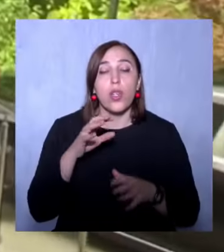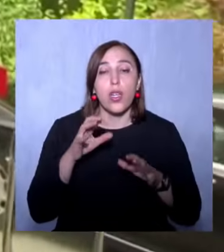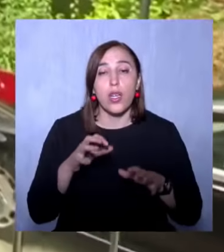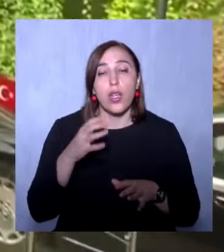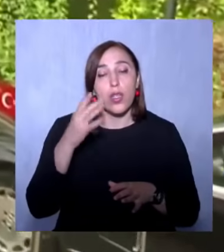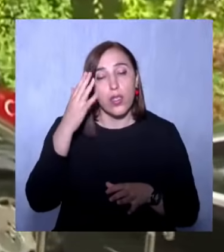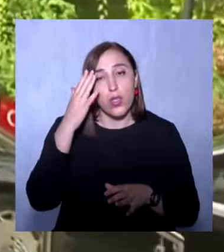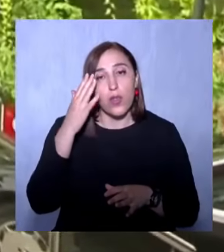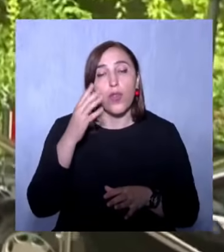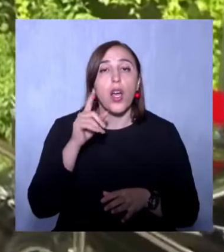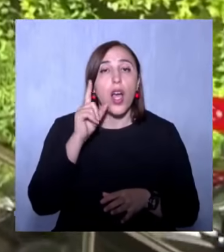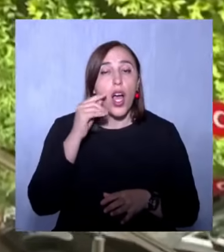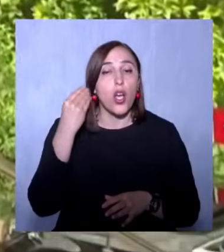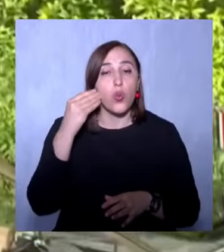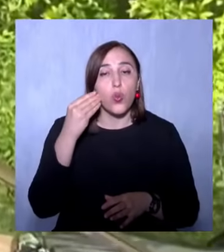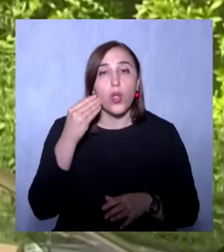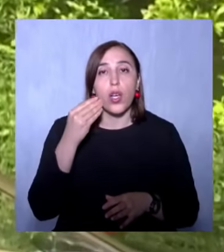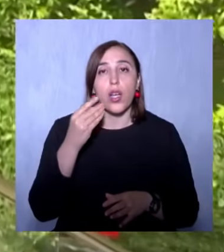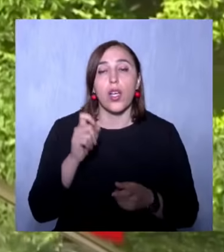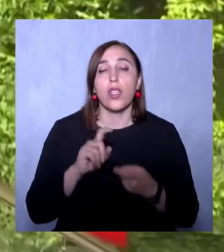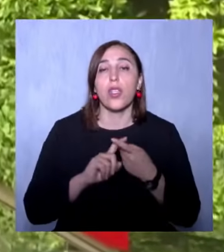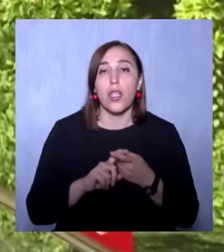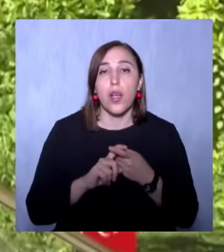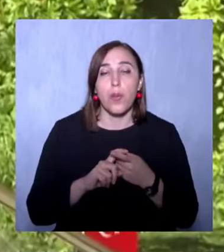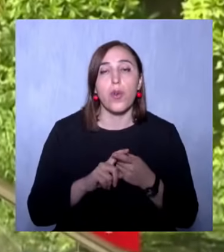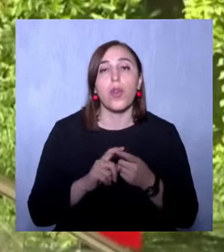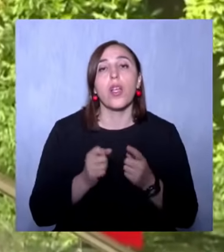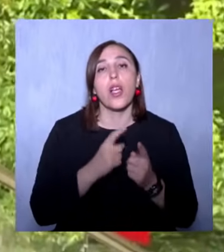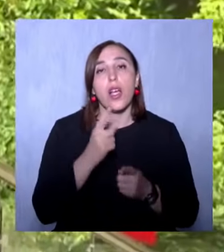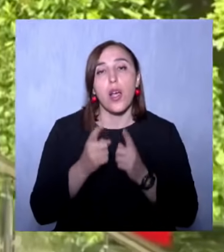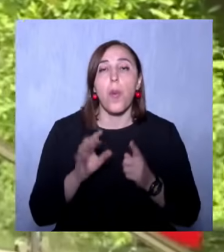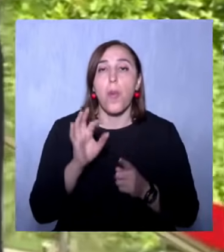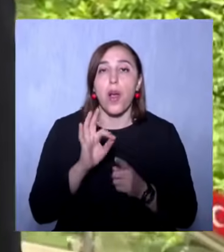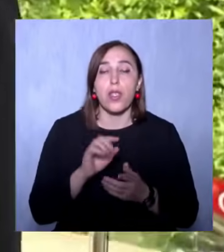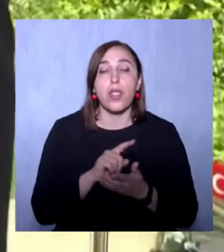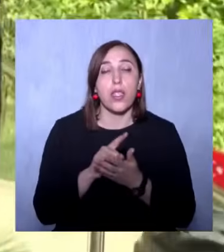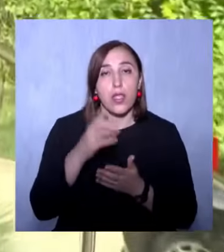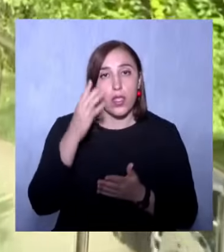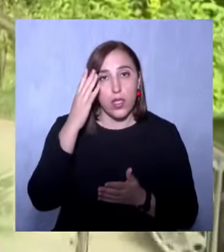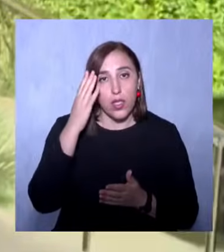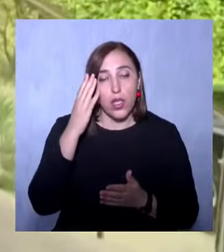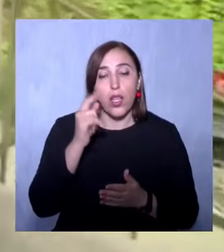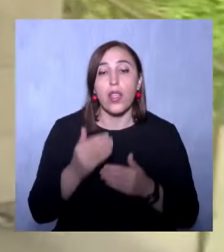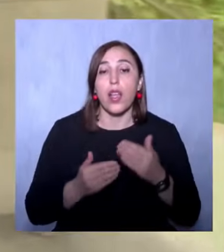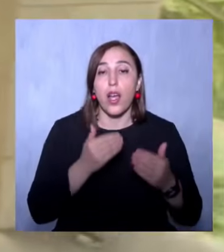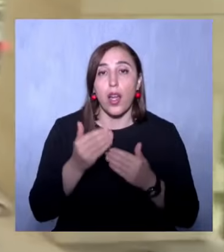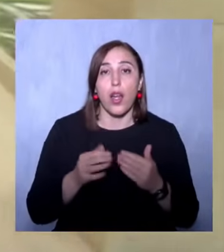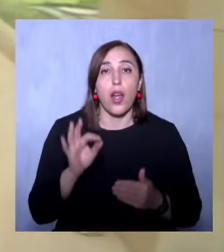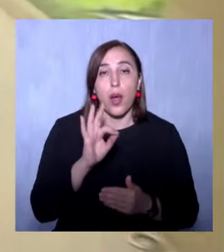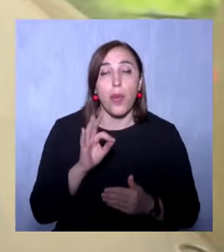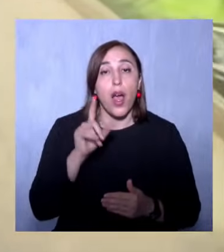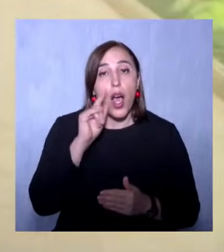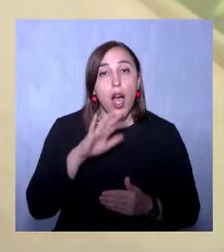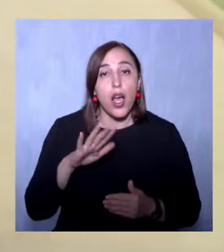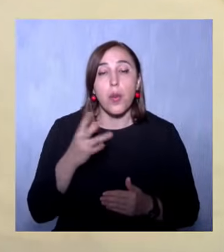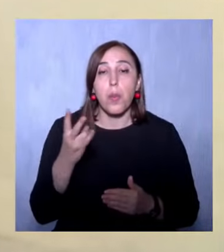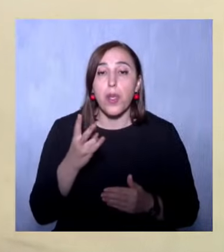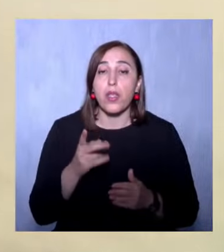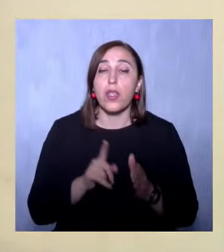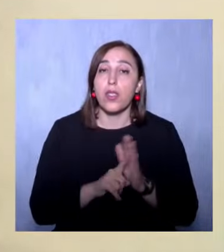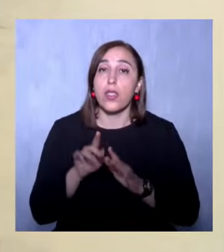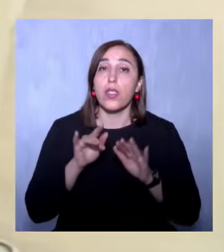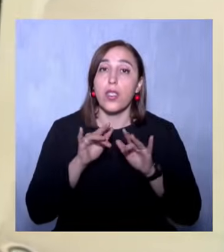Պուտինի հետ քննարկել հայ-թուրքական հարաբերությունների հնարավոր կարգավորում, ընդգծելով, որ առաջընթացի համար Հայաստանը պետք է տեսանելի